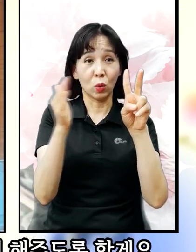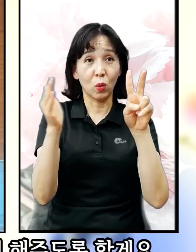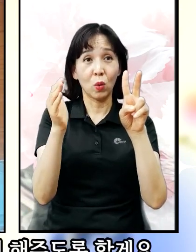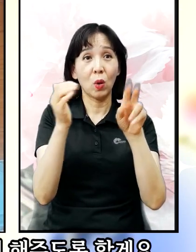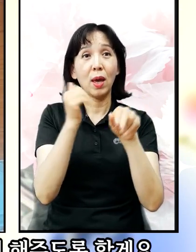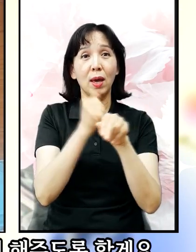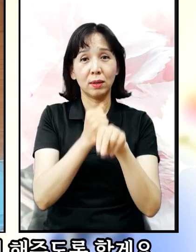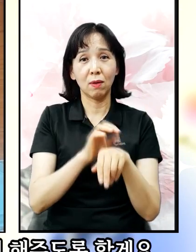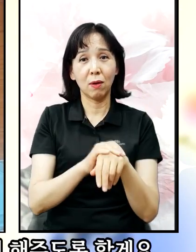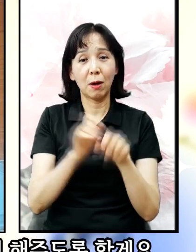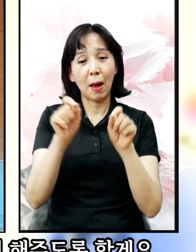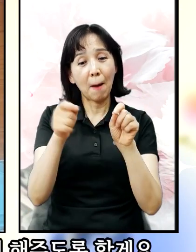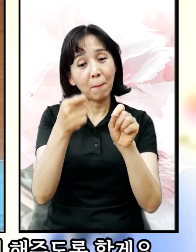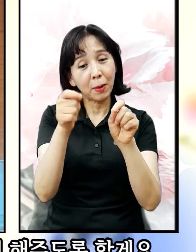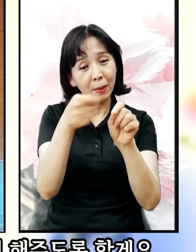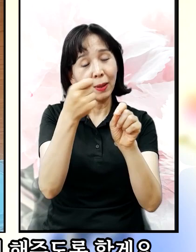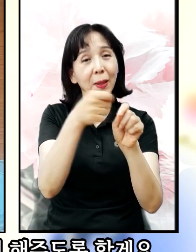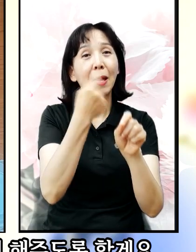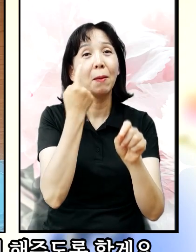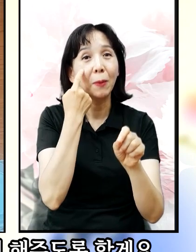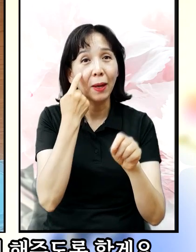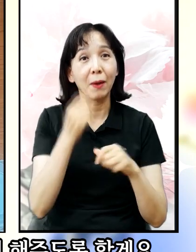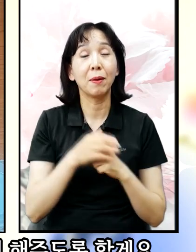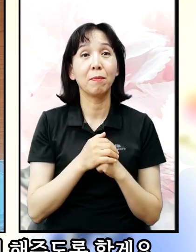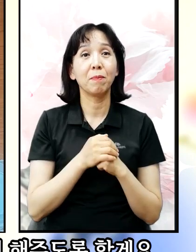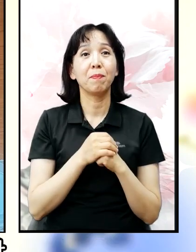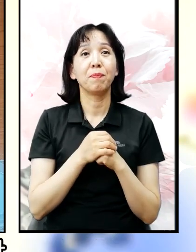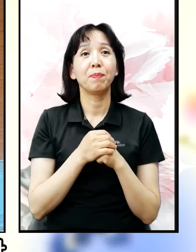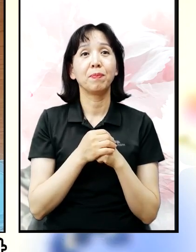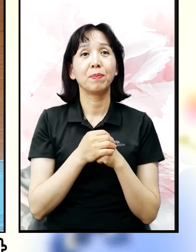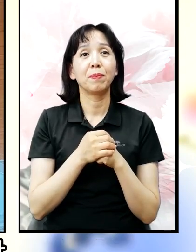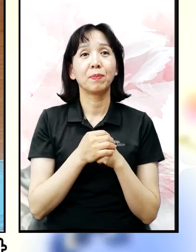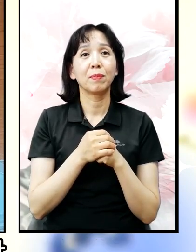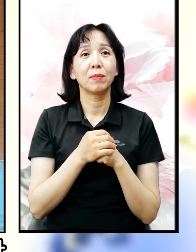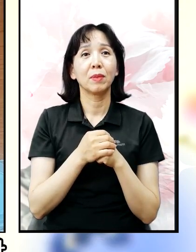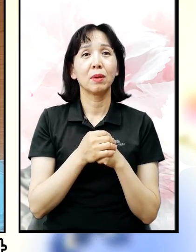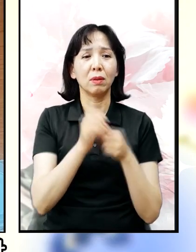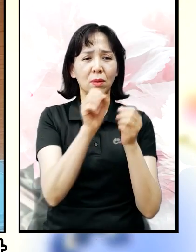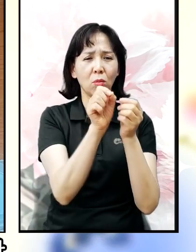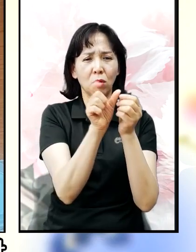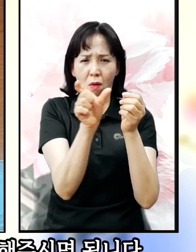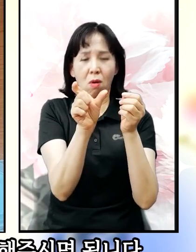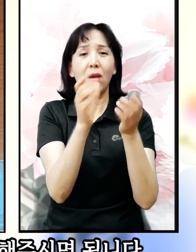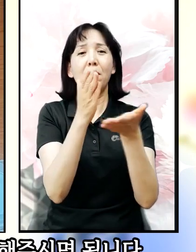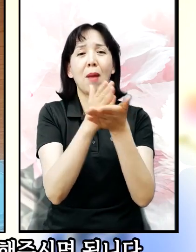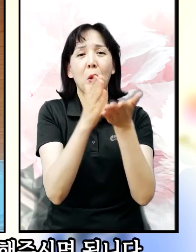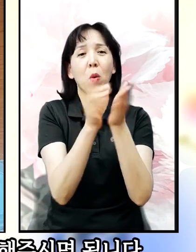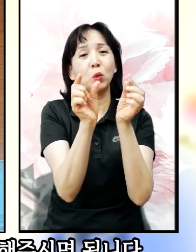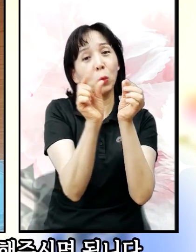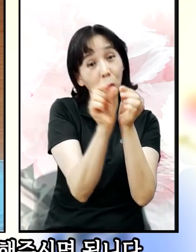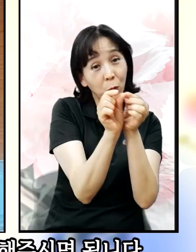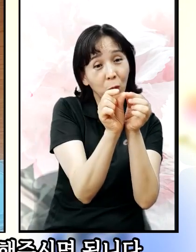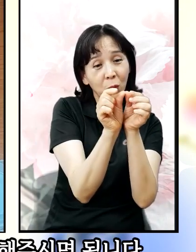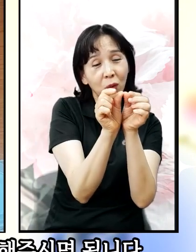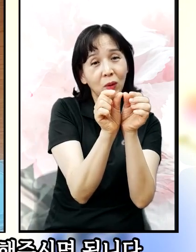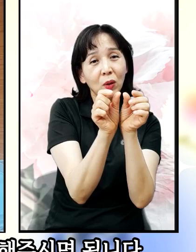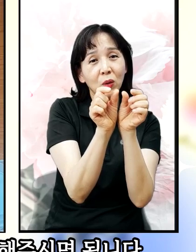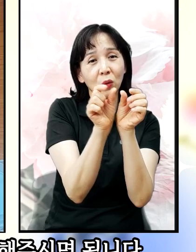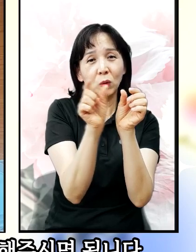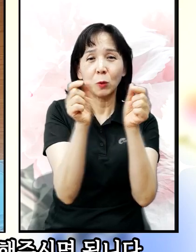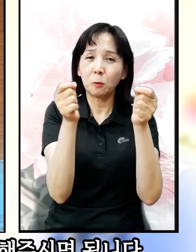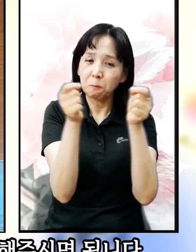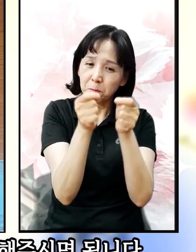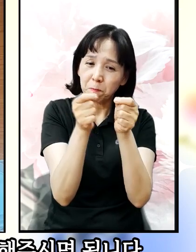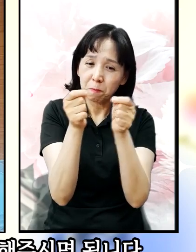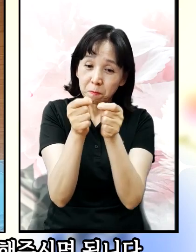들어와서 홈질을 한번 해주도록 할게요. 시침질처럼 너무 넓지만 않으면